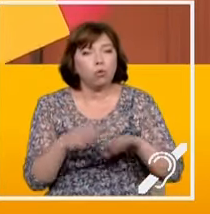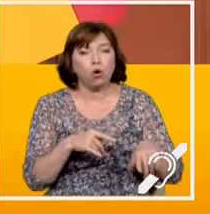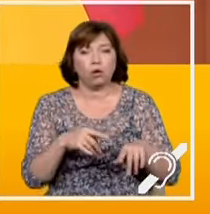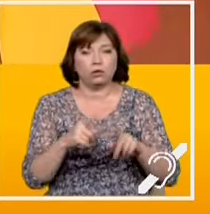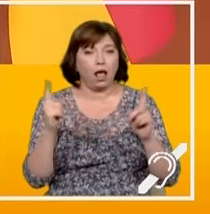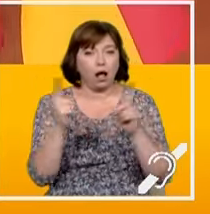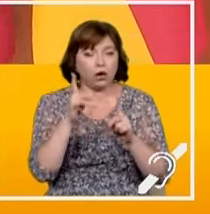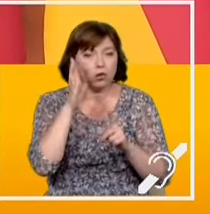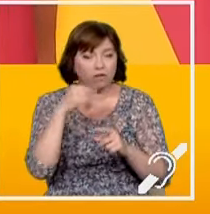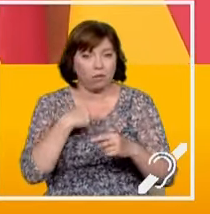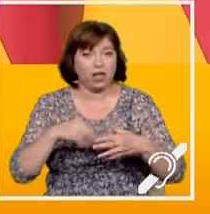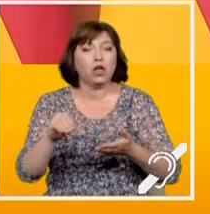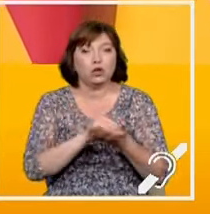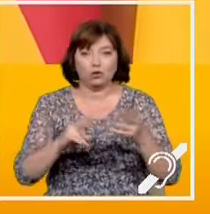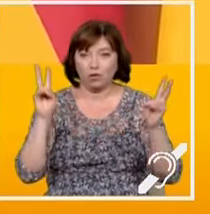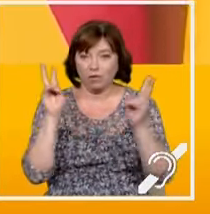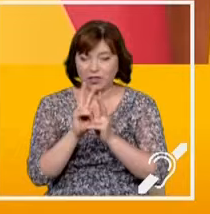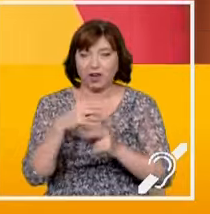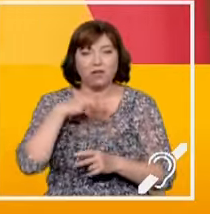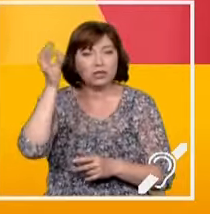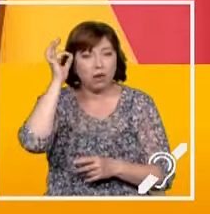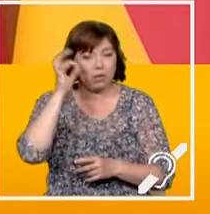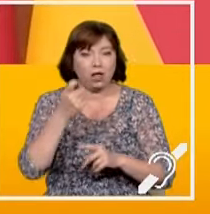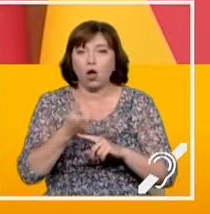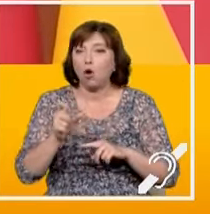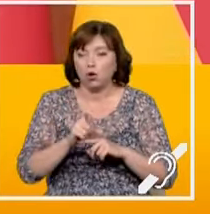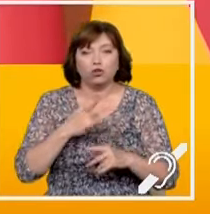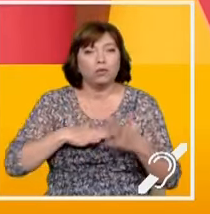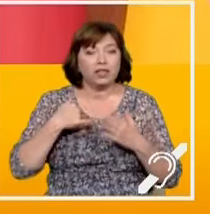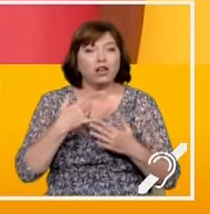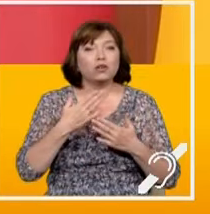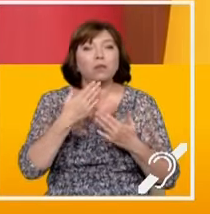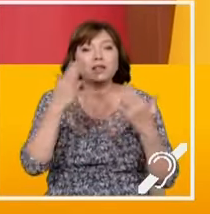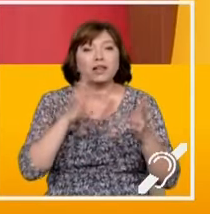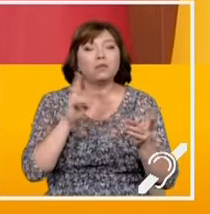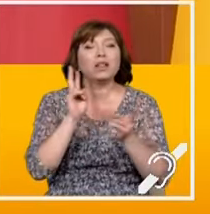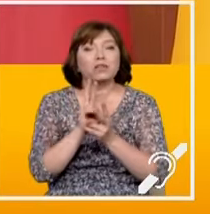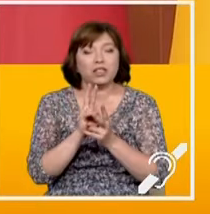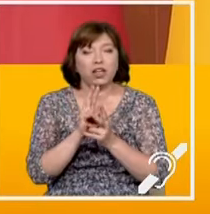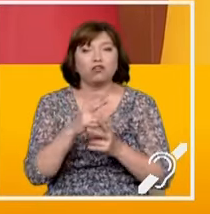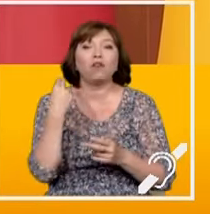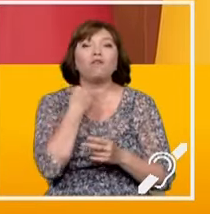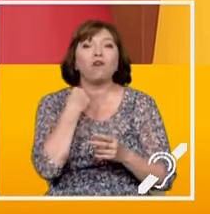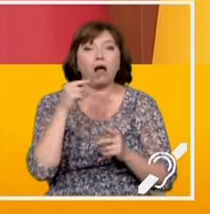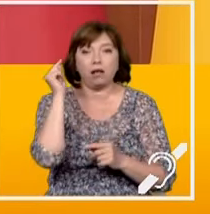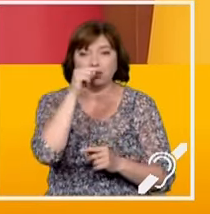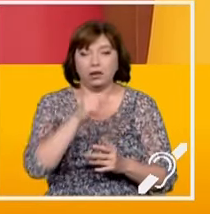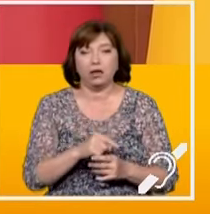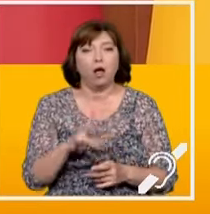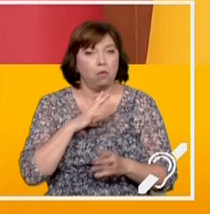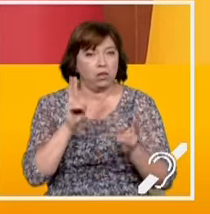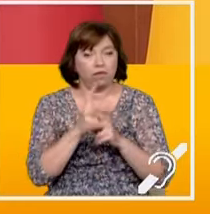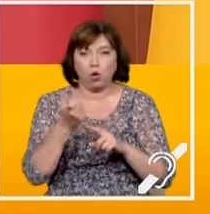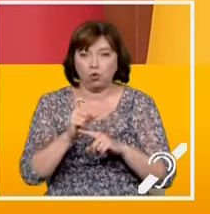atât de scurt ne revedem deja. Mi-aduc aminte cu plăcere de ultima noastră întâlnire în Marea Britanie. A fost o